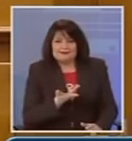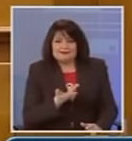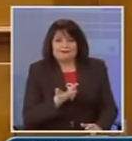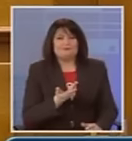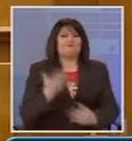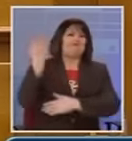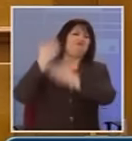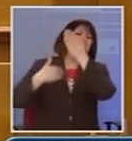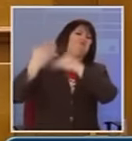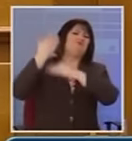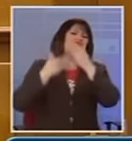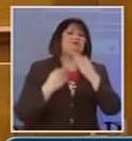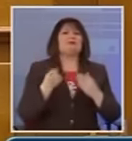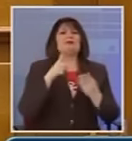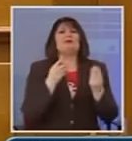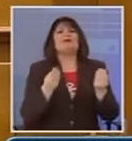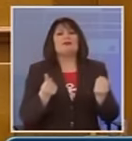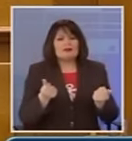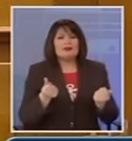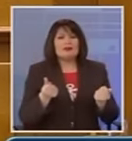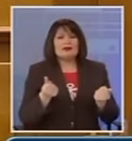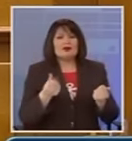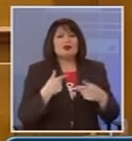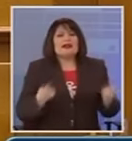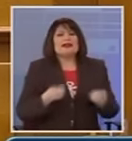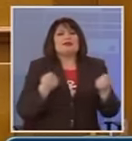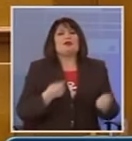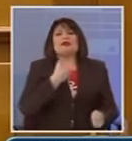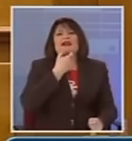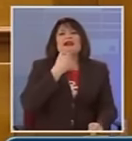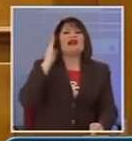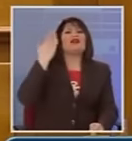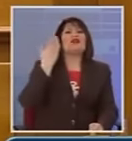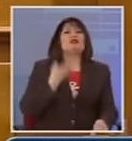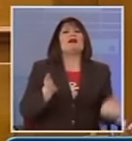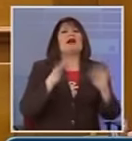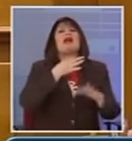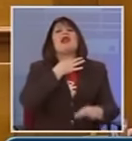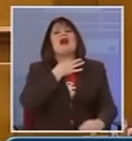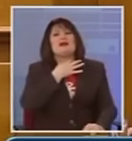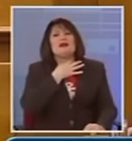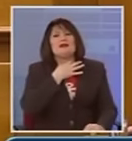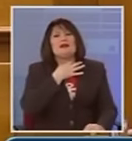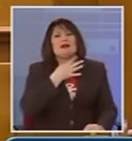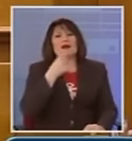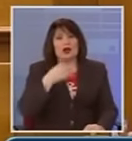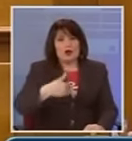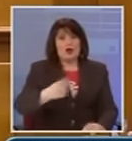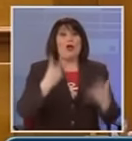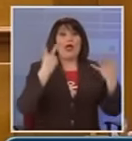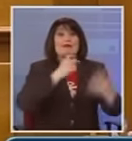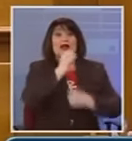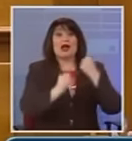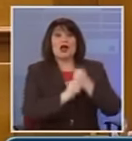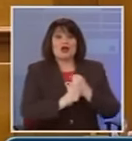της ιστορίας, ένα εργαλείο το οποίο χρησιμοποίησε η Μεγάλη Βρετανία για να καλύψει ανάγκες της εν ώψη του επταετούς πολέμου στα μέσα